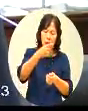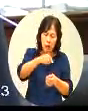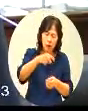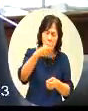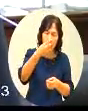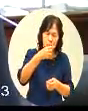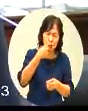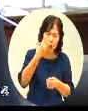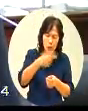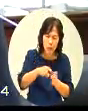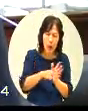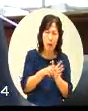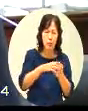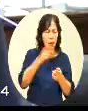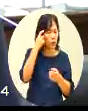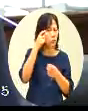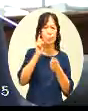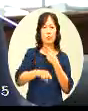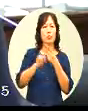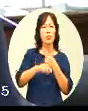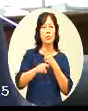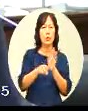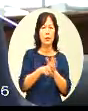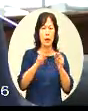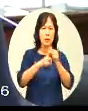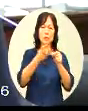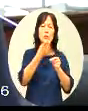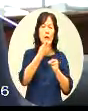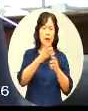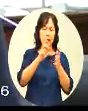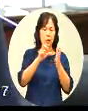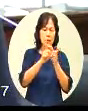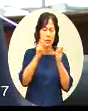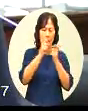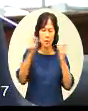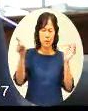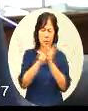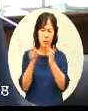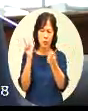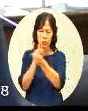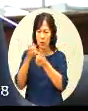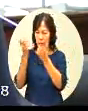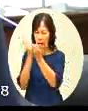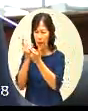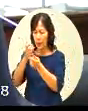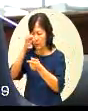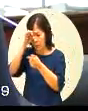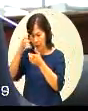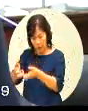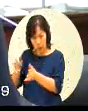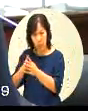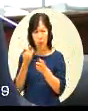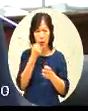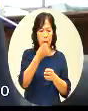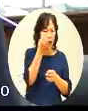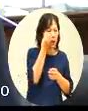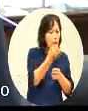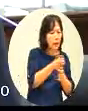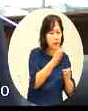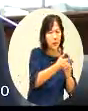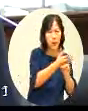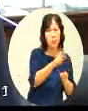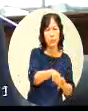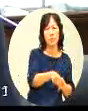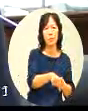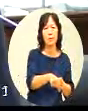个心态，我们觉得这是一个中央过去长期来重北轻南的一个心态。第二个，我们也希望